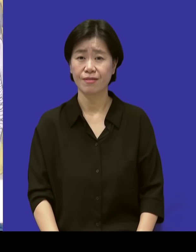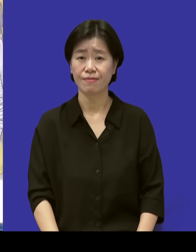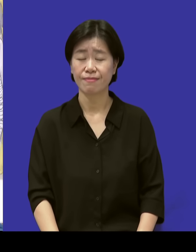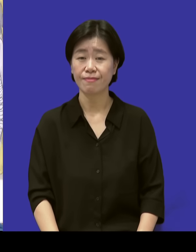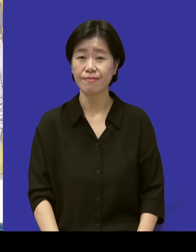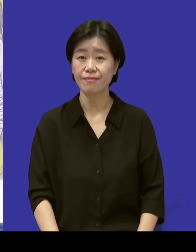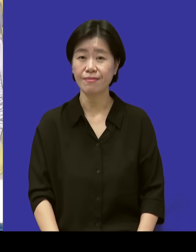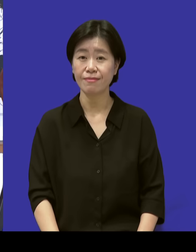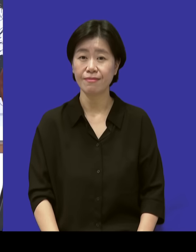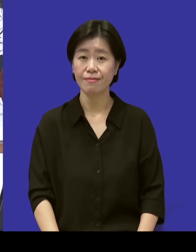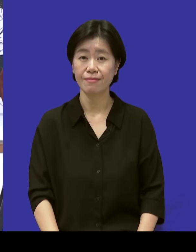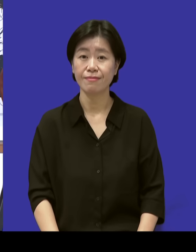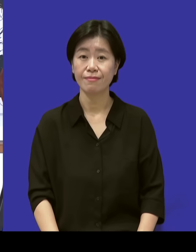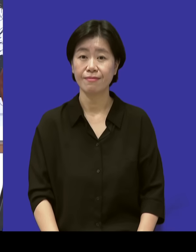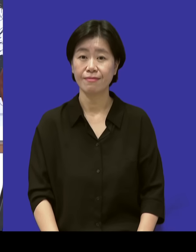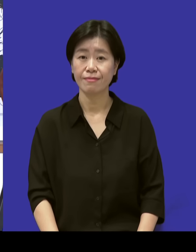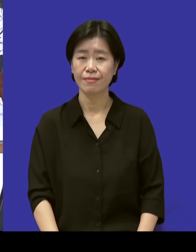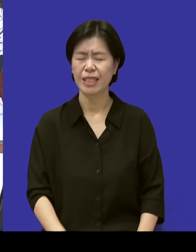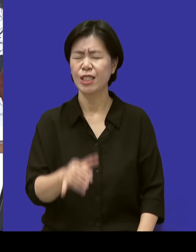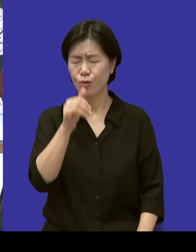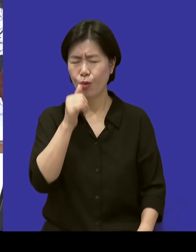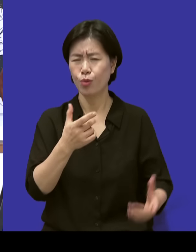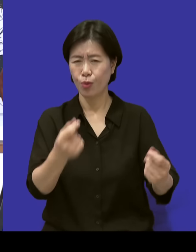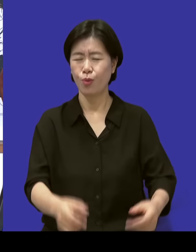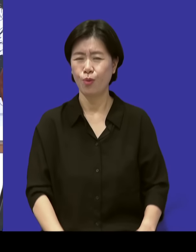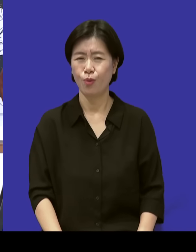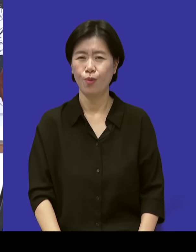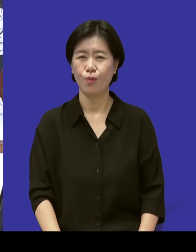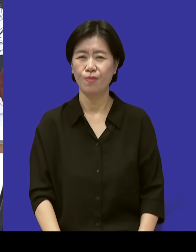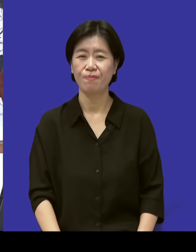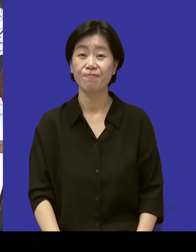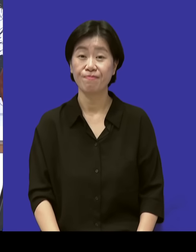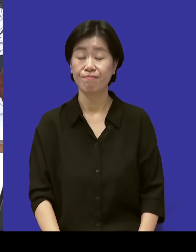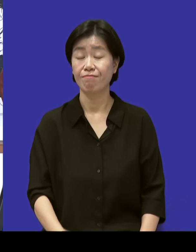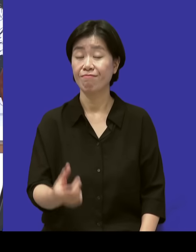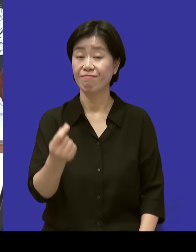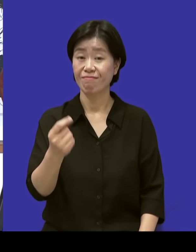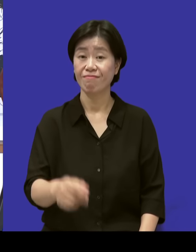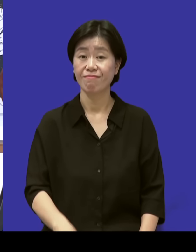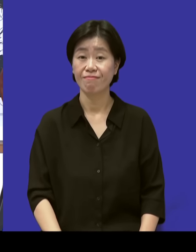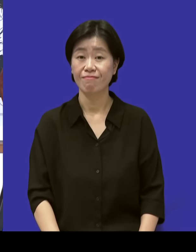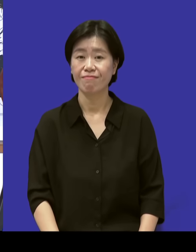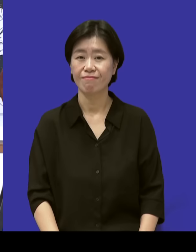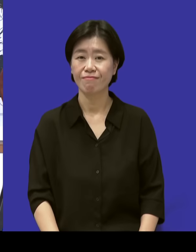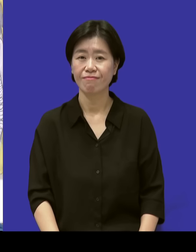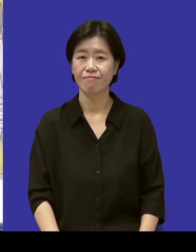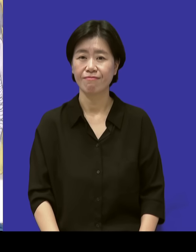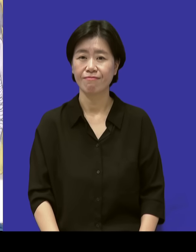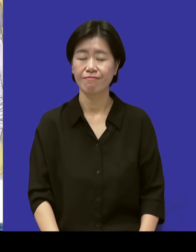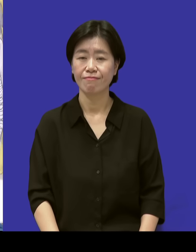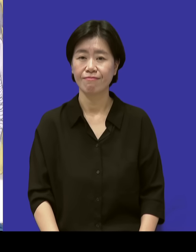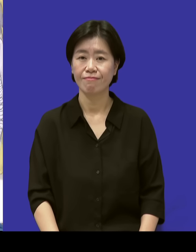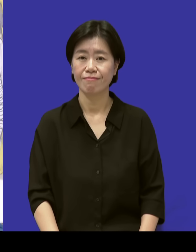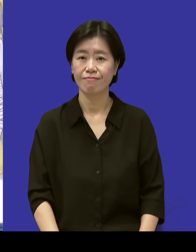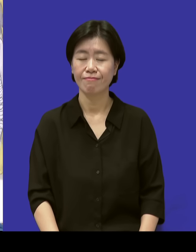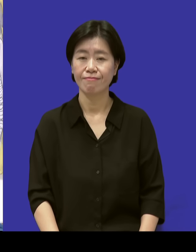제일 가까운 분. 네. 있습니다. 당연히. 없을 순 없어요. 네, 당연하죠. 미워하는 사람이 있고. 네. 네.